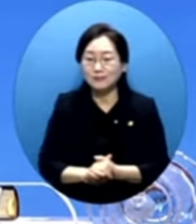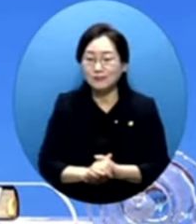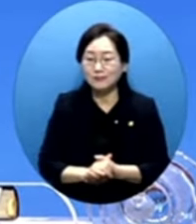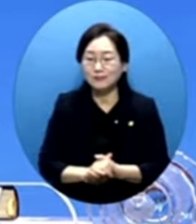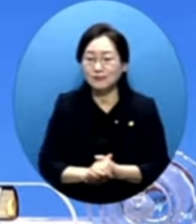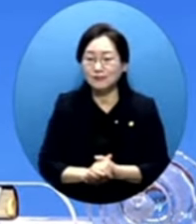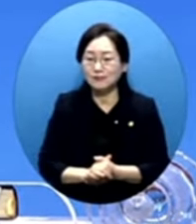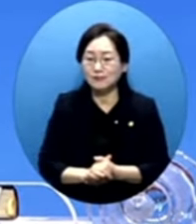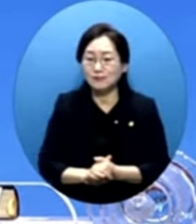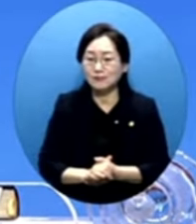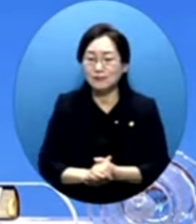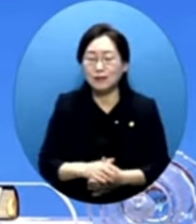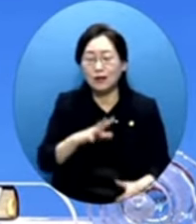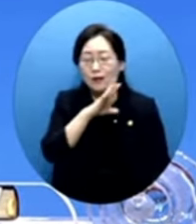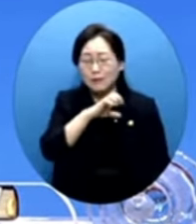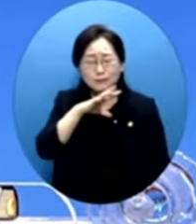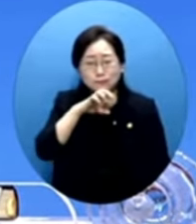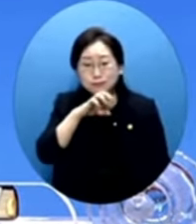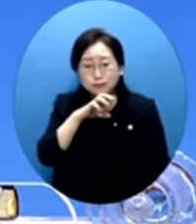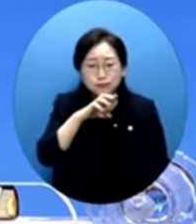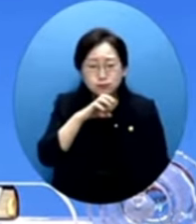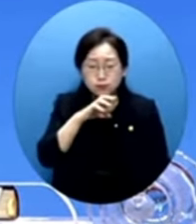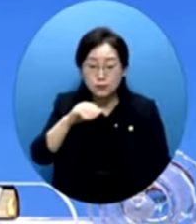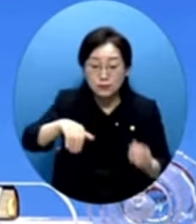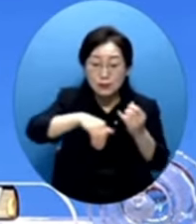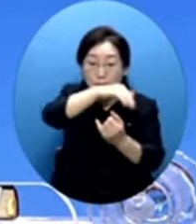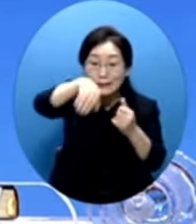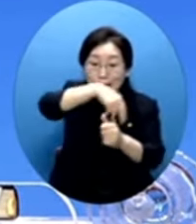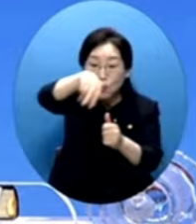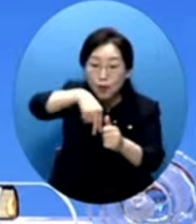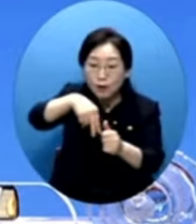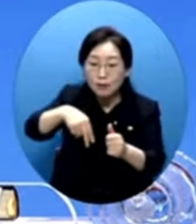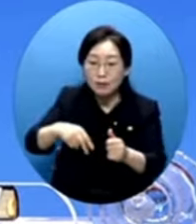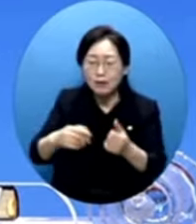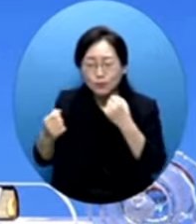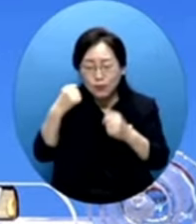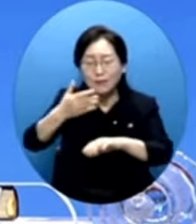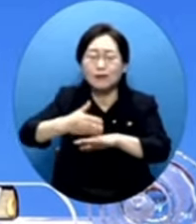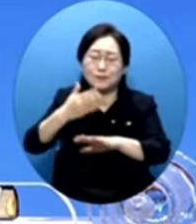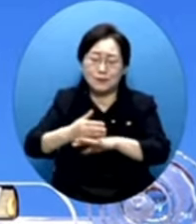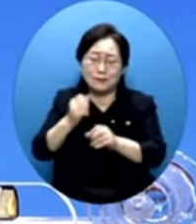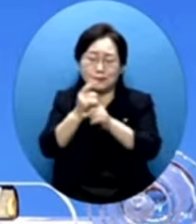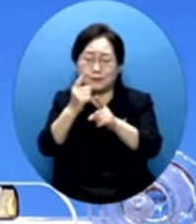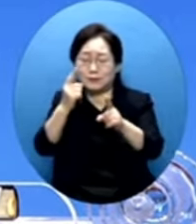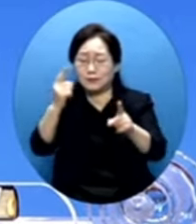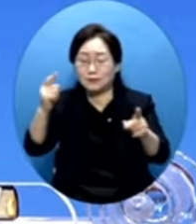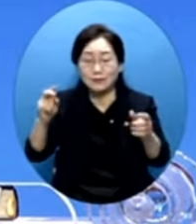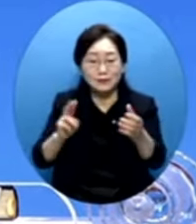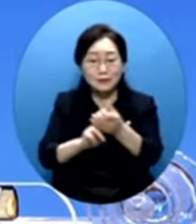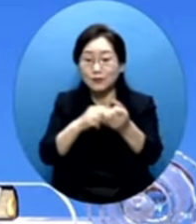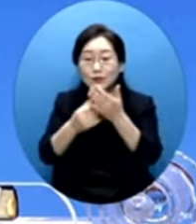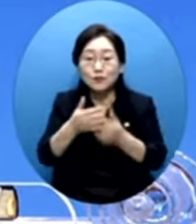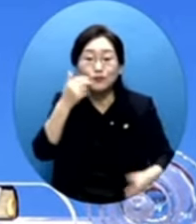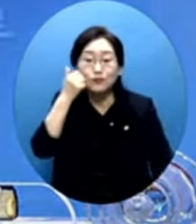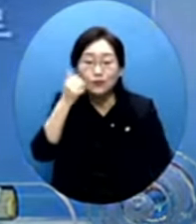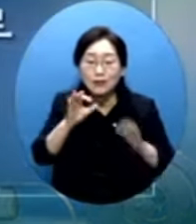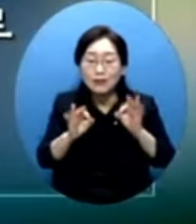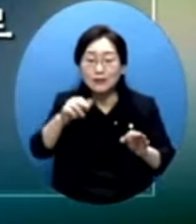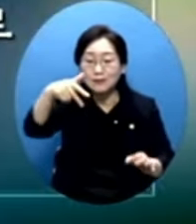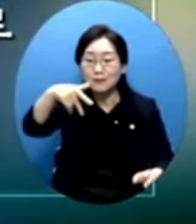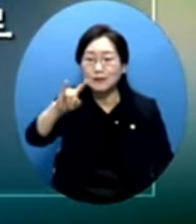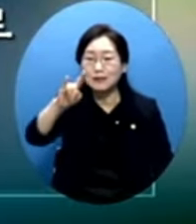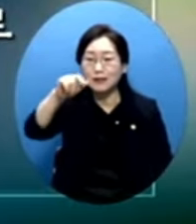아멘 원망 불평할 수 밖에 없는 상황에서 감사를 통하여 승리하고 큰 기적을 체험한 우리 김재곤